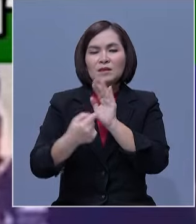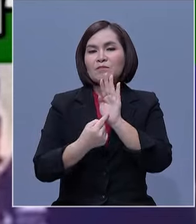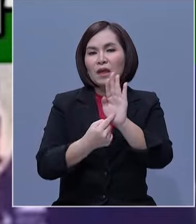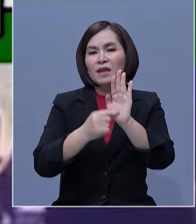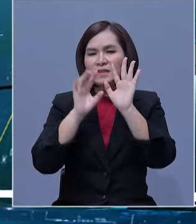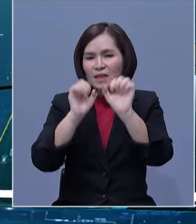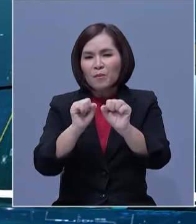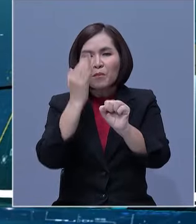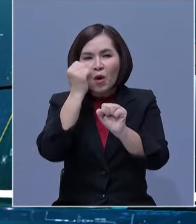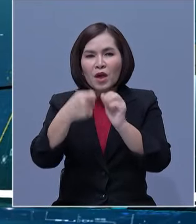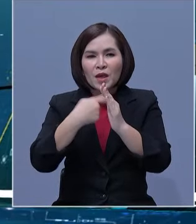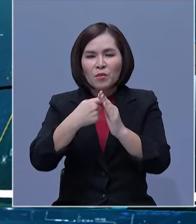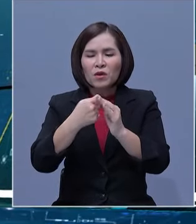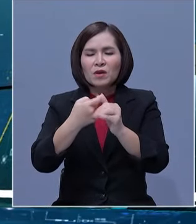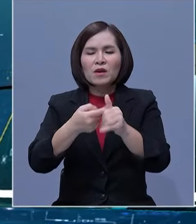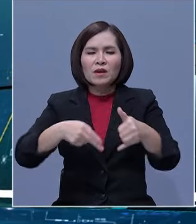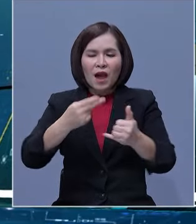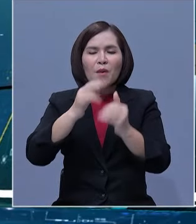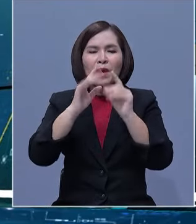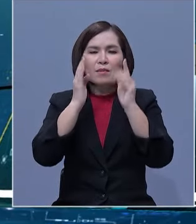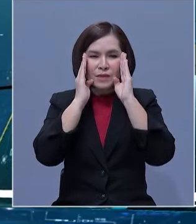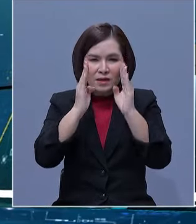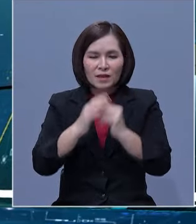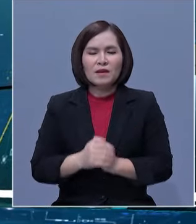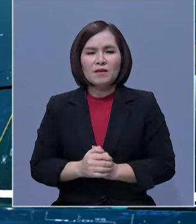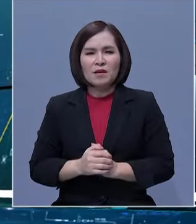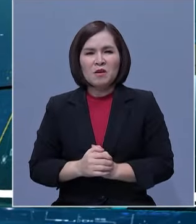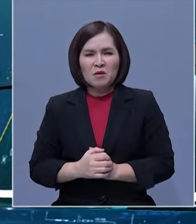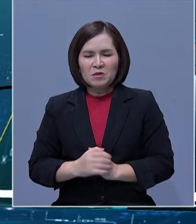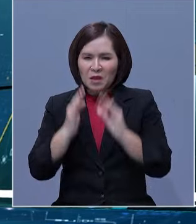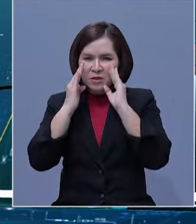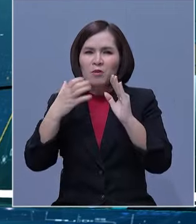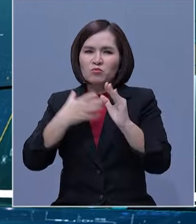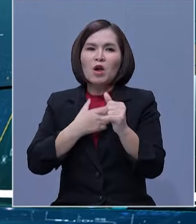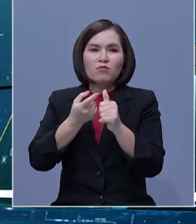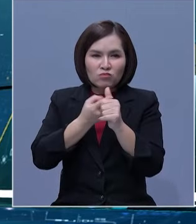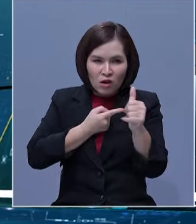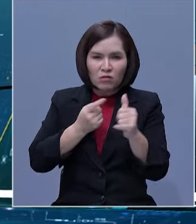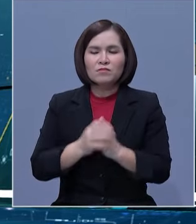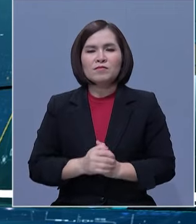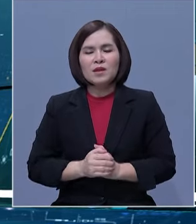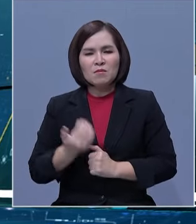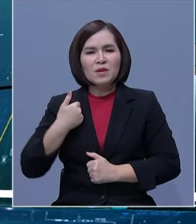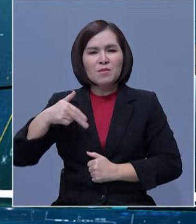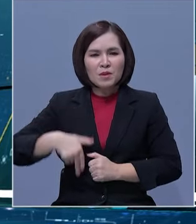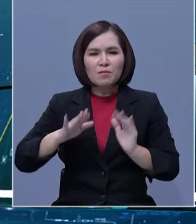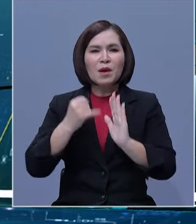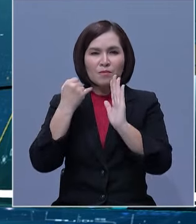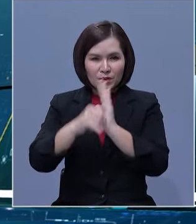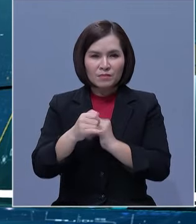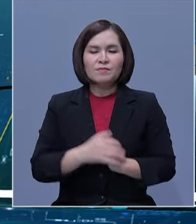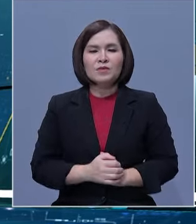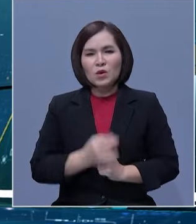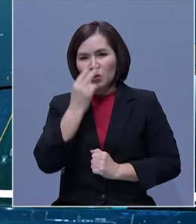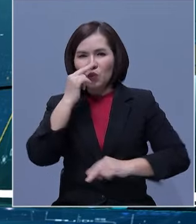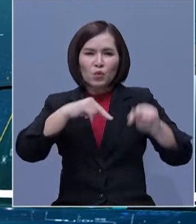อื่นโดยเจตนาพยายามฆ่าผู้อื่นครอบครองปืนโดยไม่ได้รับอนุญาตพกพาปืนติดตัวนะครับแล้วก็จาก